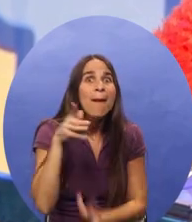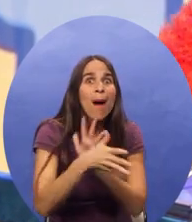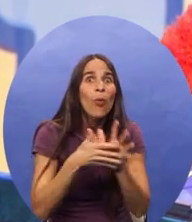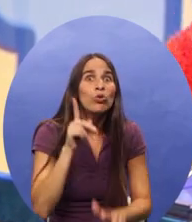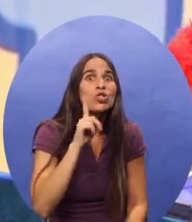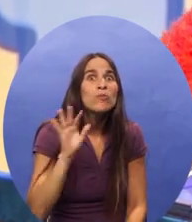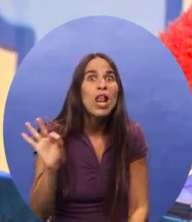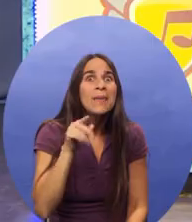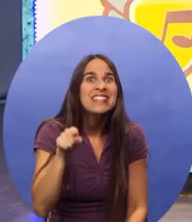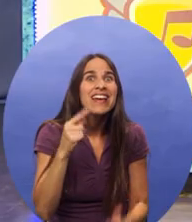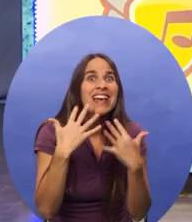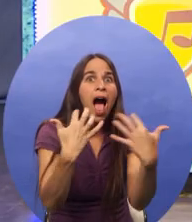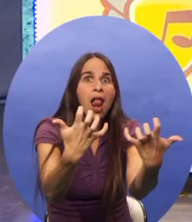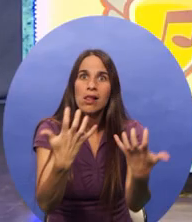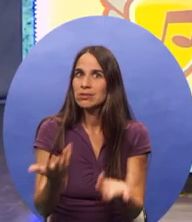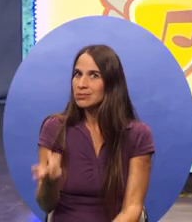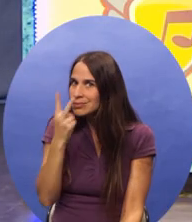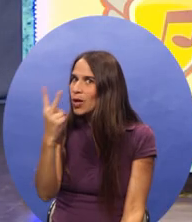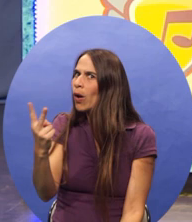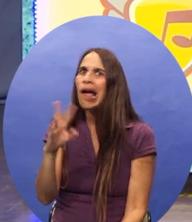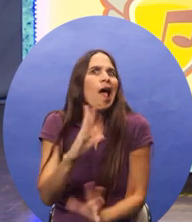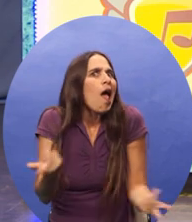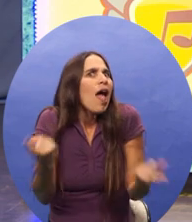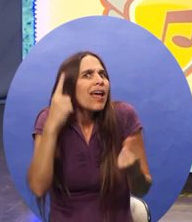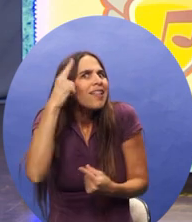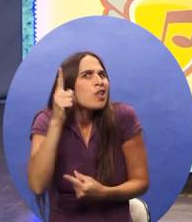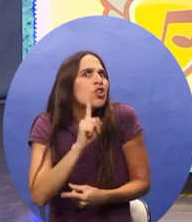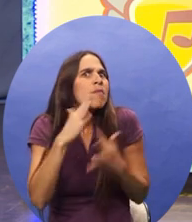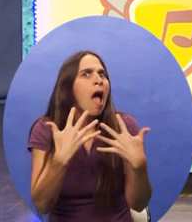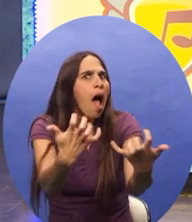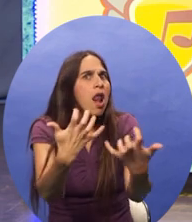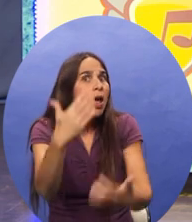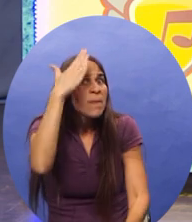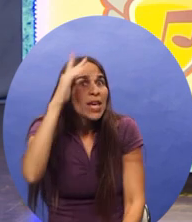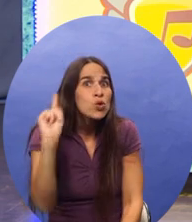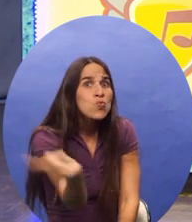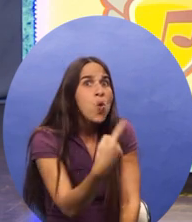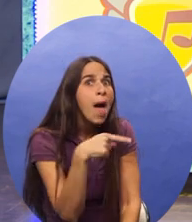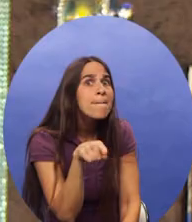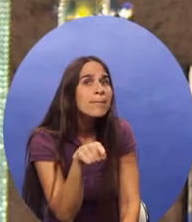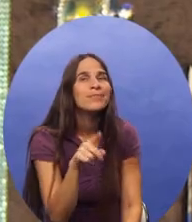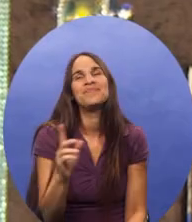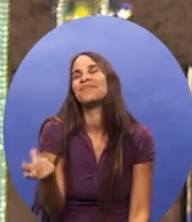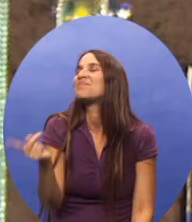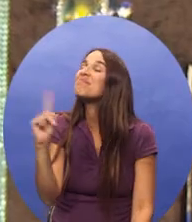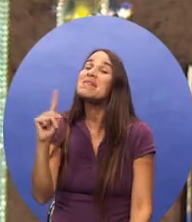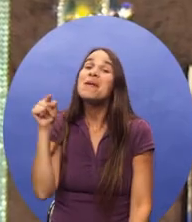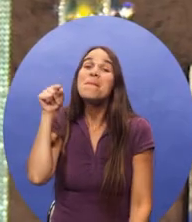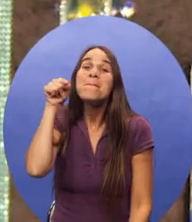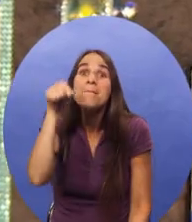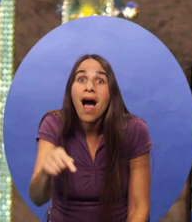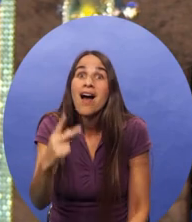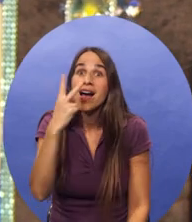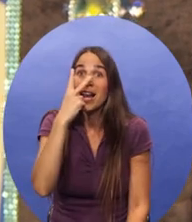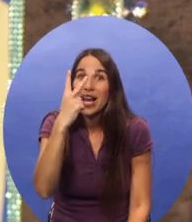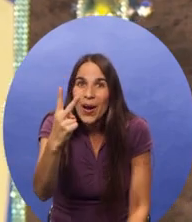זה הקהל. נו, אתה רואה? איך ידעת שקוראים להם הקהל? מה, אתה מכיר את כולם? כל מי שמגיע